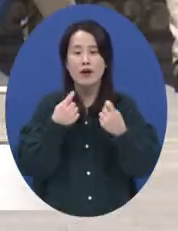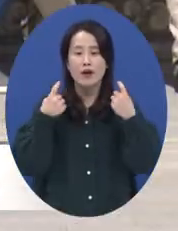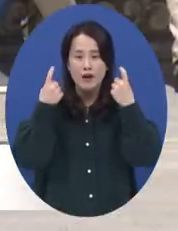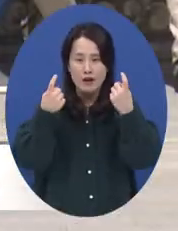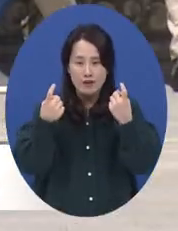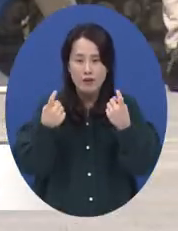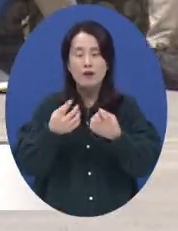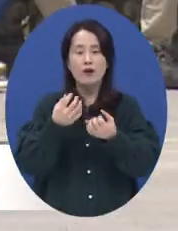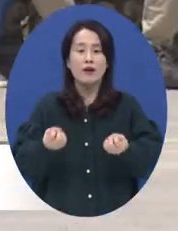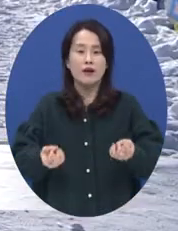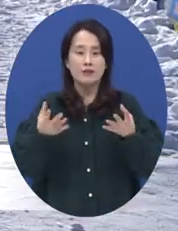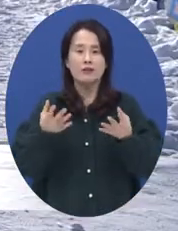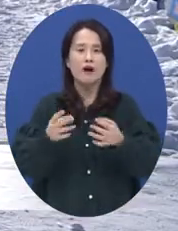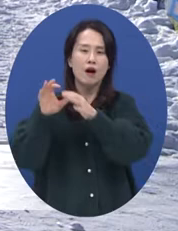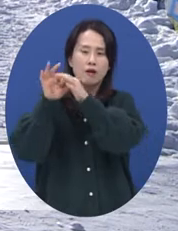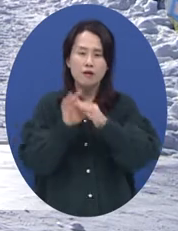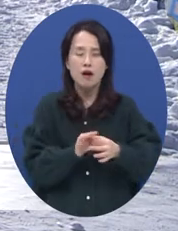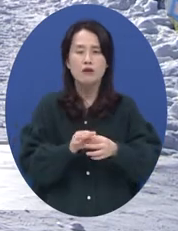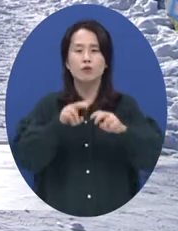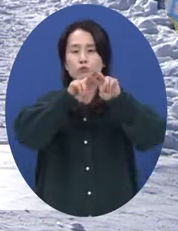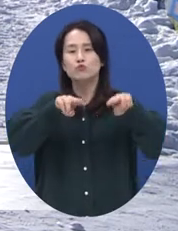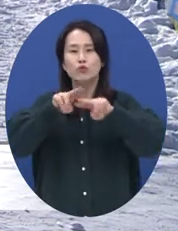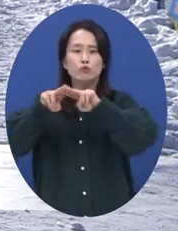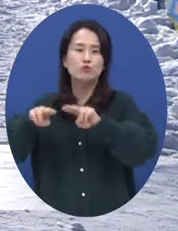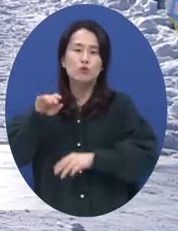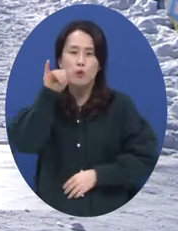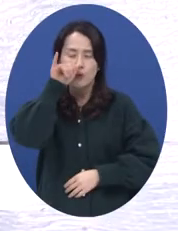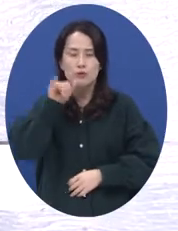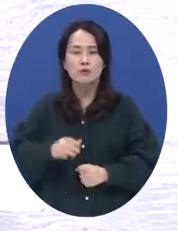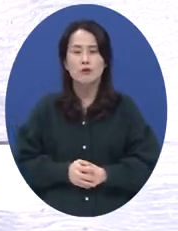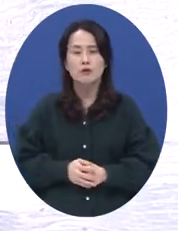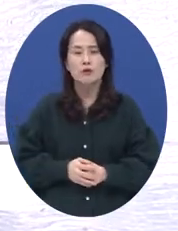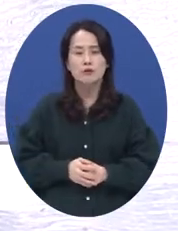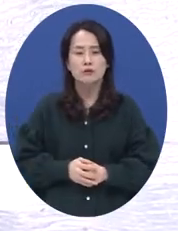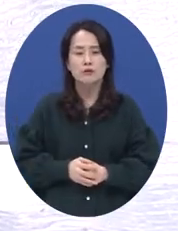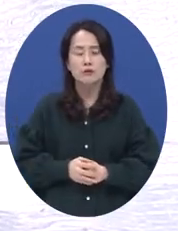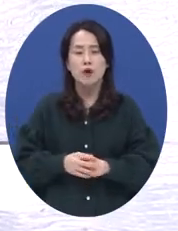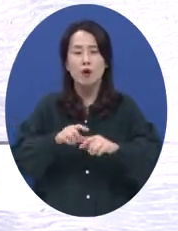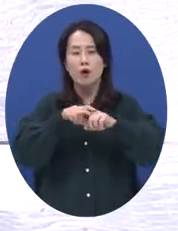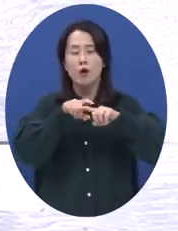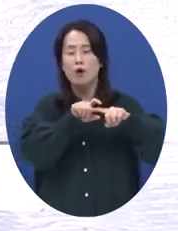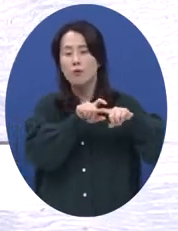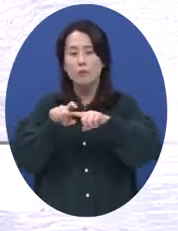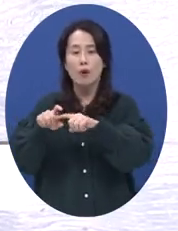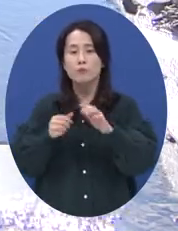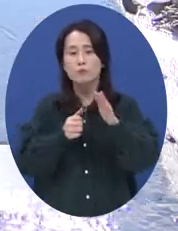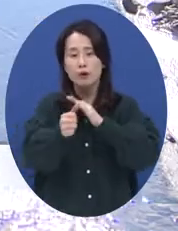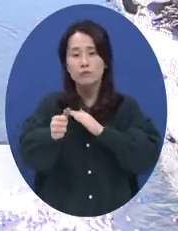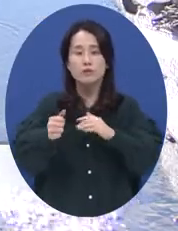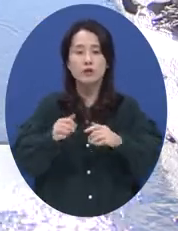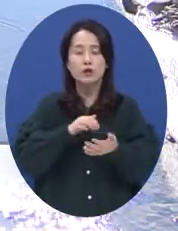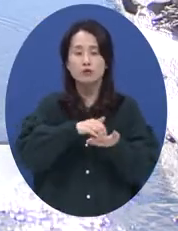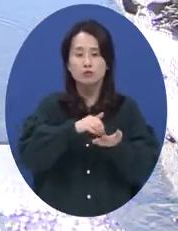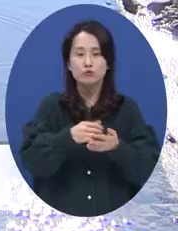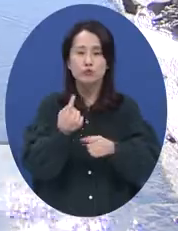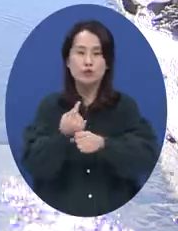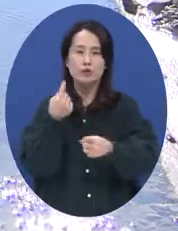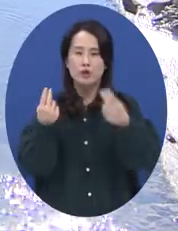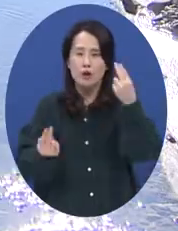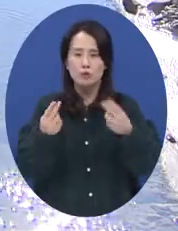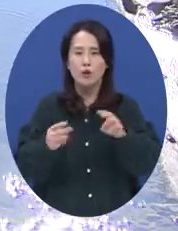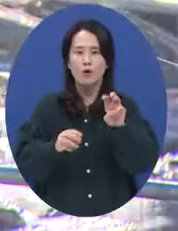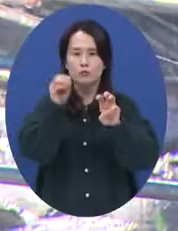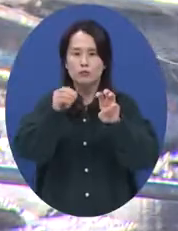잇따라 취소되고 있고 지난달 경기 지역 주요 관광지의 평균 방문객 수는 지난해에 비해 30% 가까이 줄어든